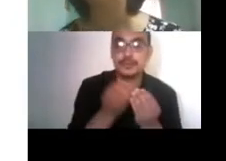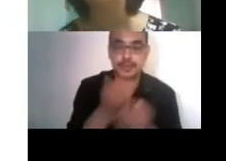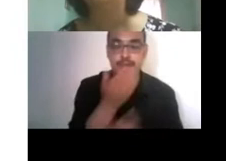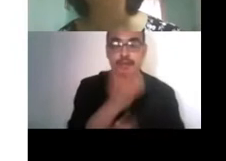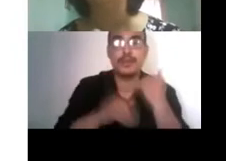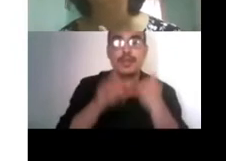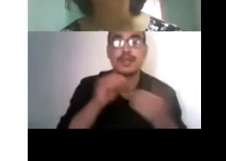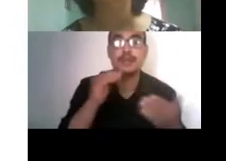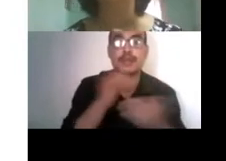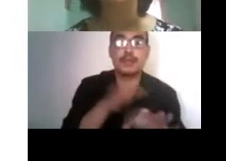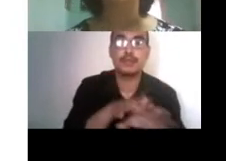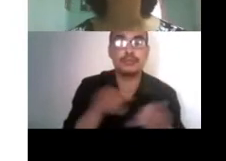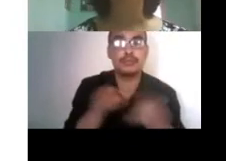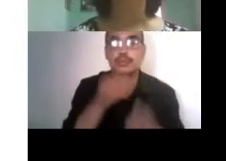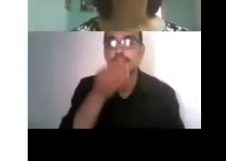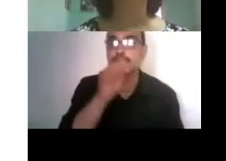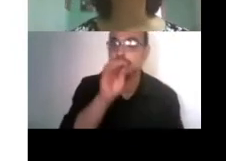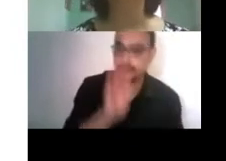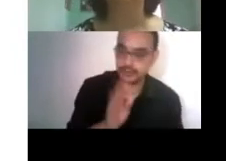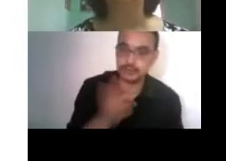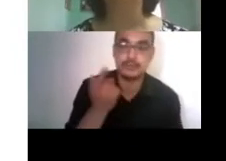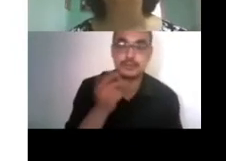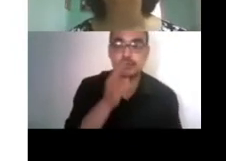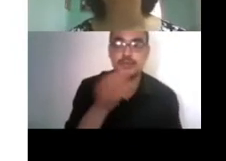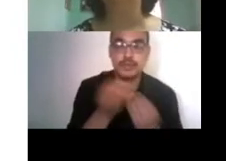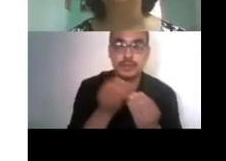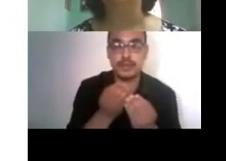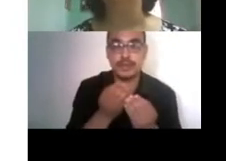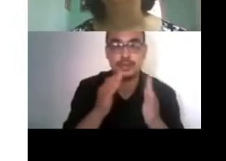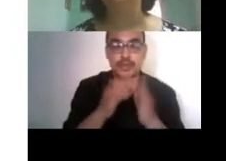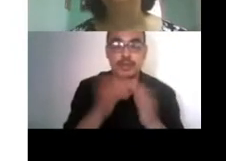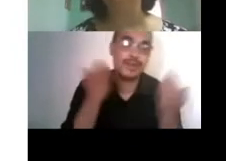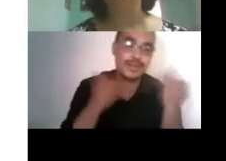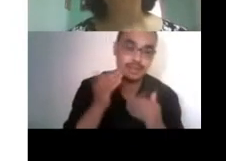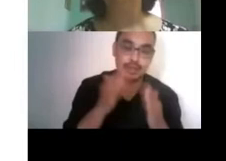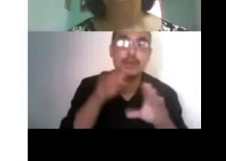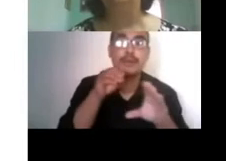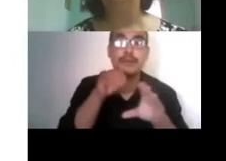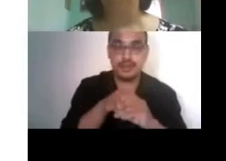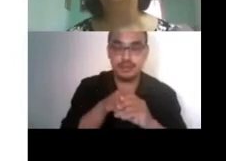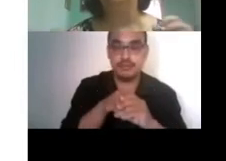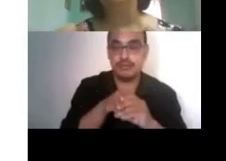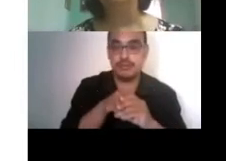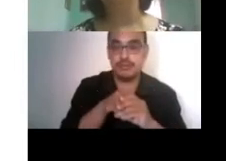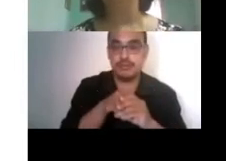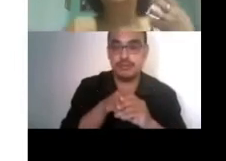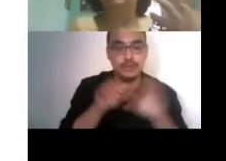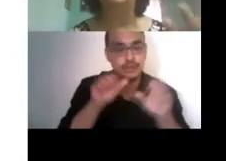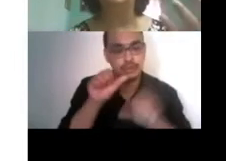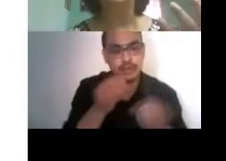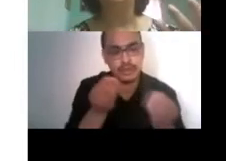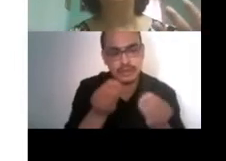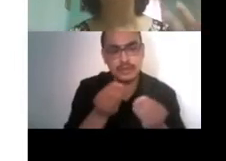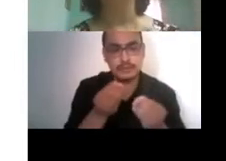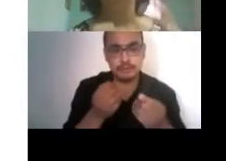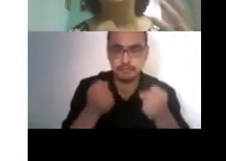भएका बालबालिकाहरूमा हुनसक्छ होइन। त्यसले गर्दाखेरि घरेलु हिंसा चाहिँ घरभित्रै जो चाहिँ अलिकति